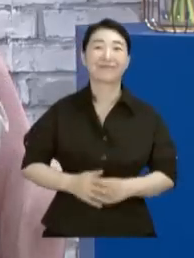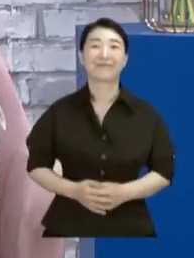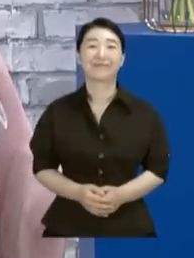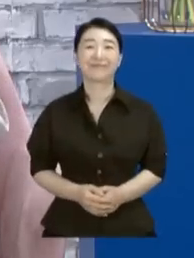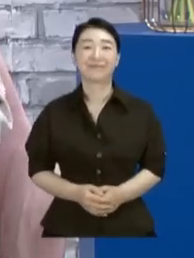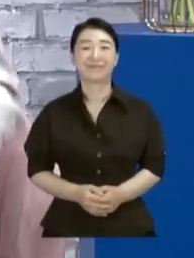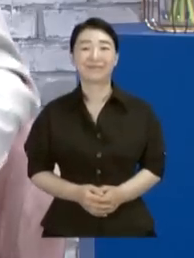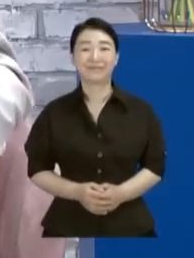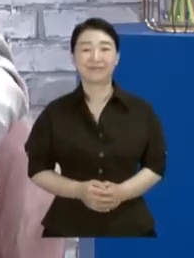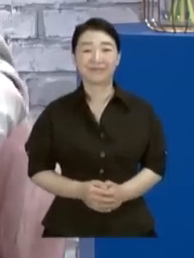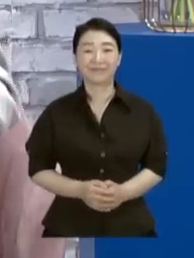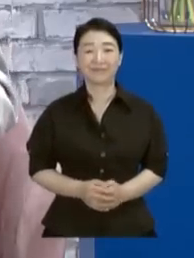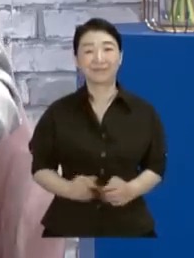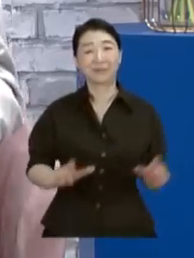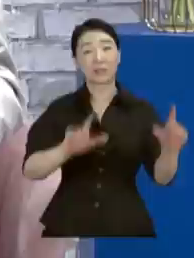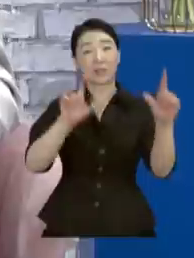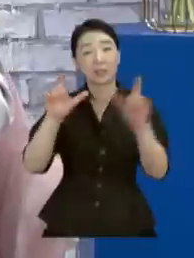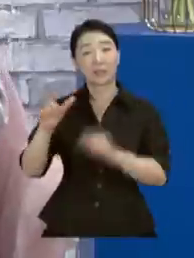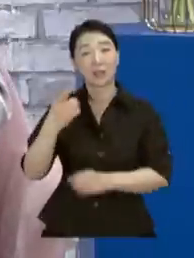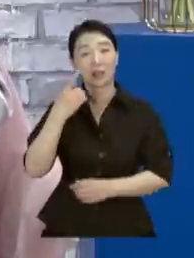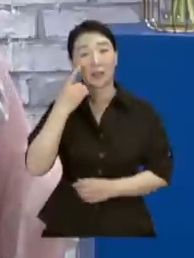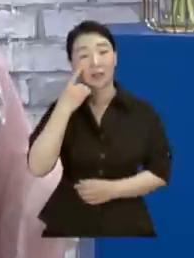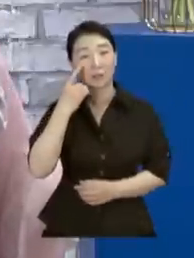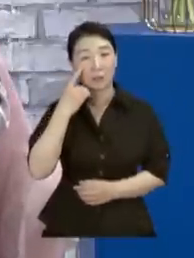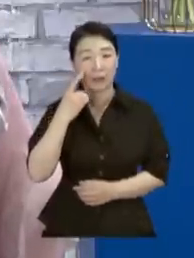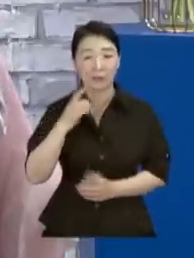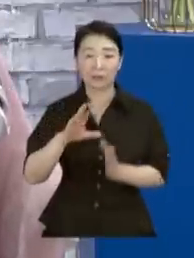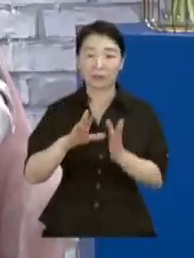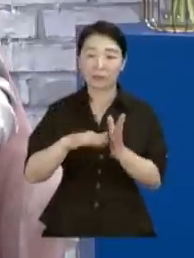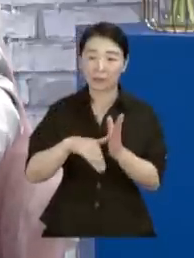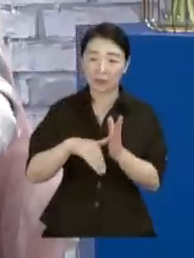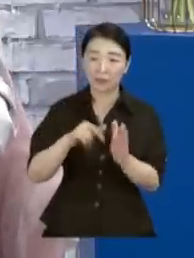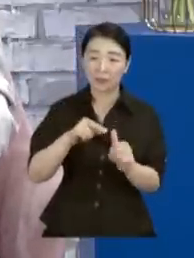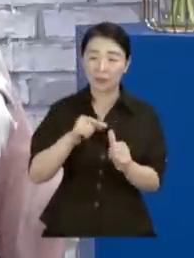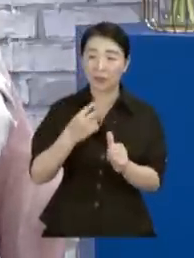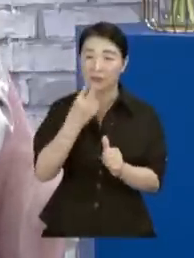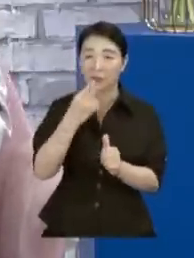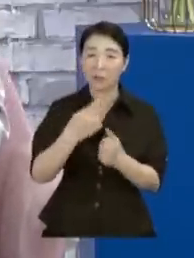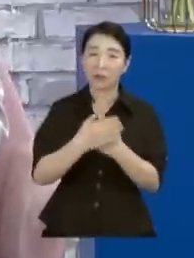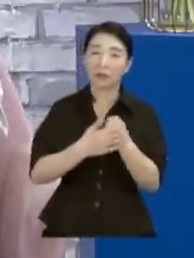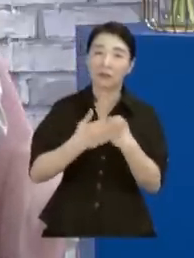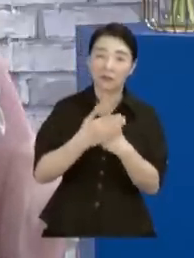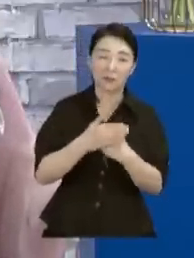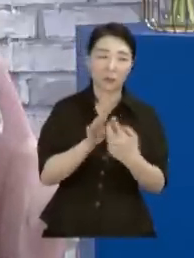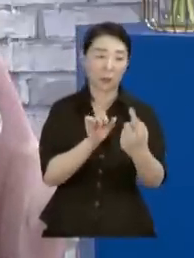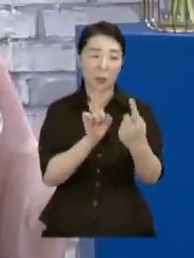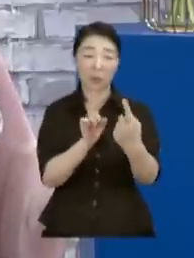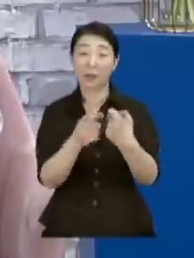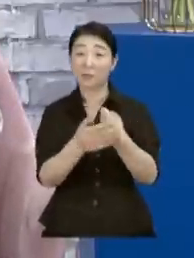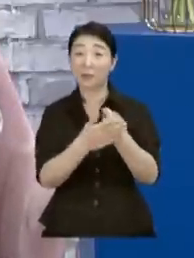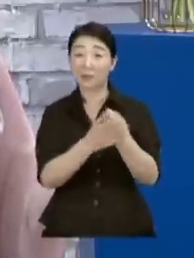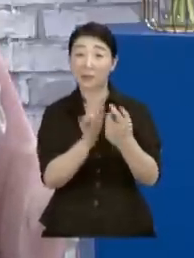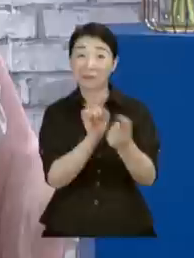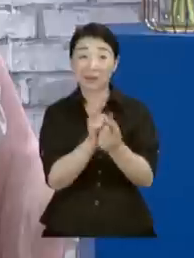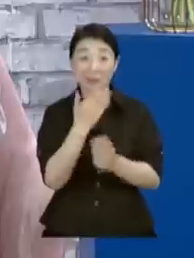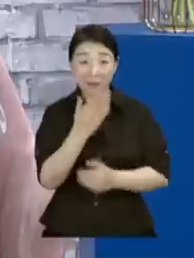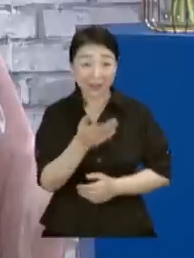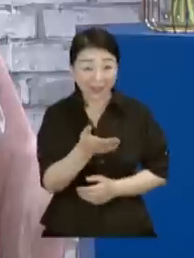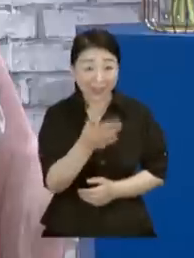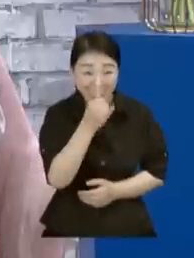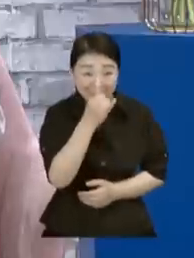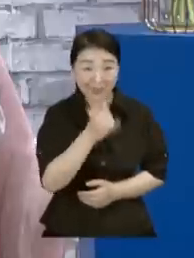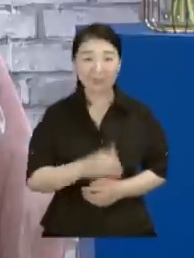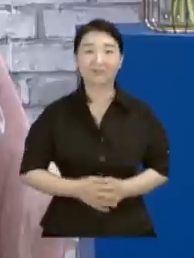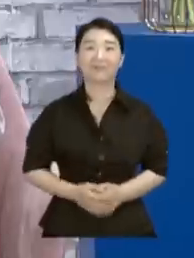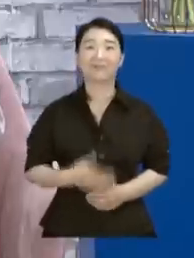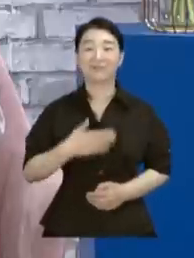안녕하세요. 안녕하세요. 집사님, 우리가 살다 네. 보면은 생명의 은인 아니면 또 멘토 뭐 이런 분들 만나잖아요. 그렇죠, 그렇죠. 그런 분 계시죠? 네,